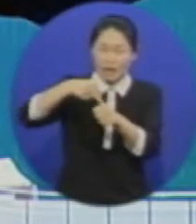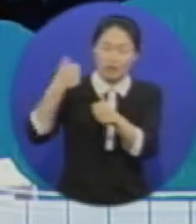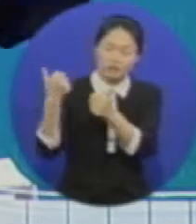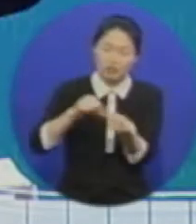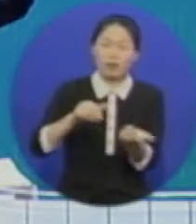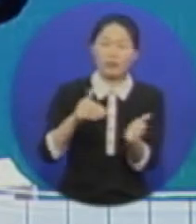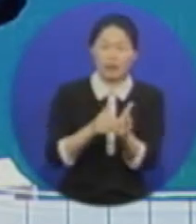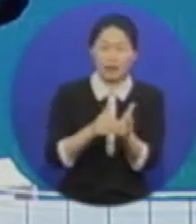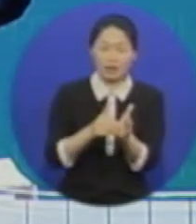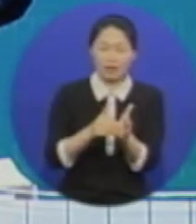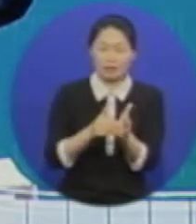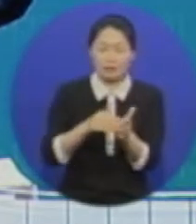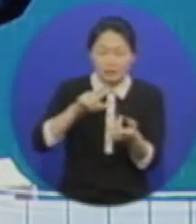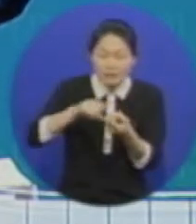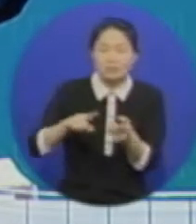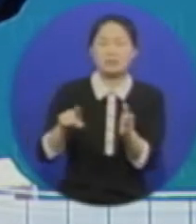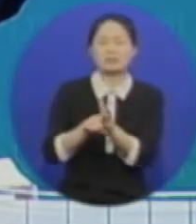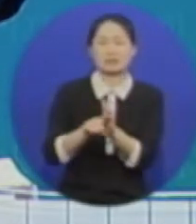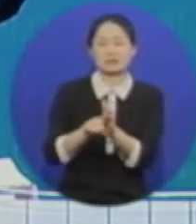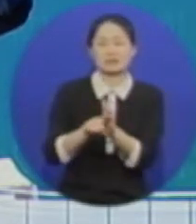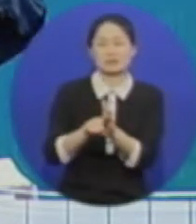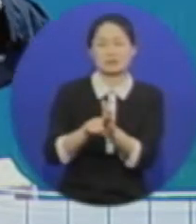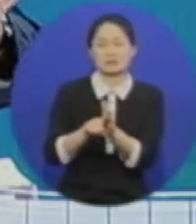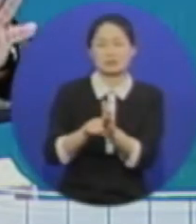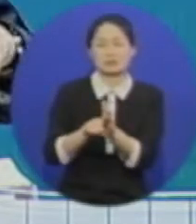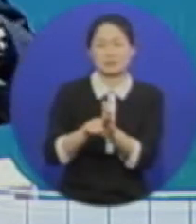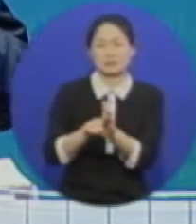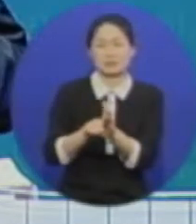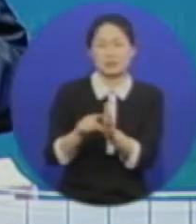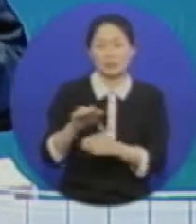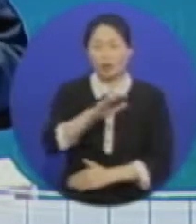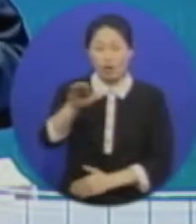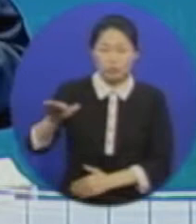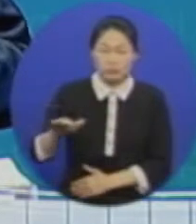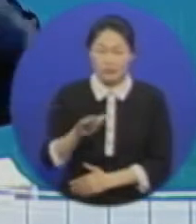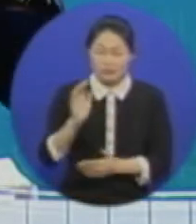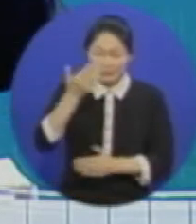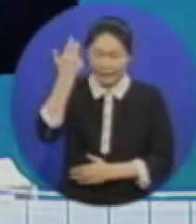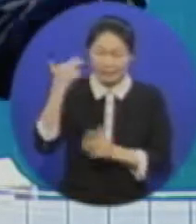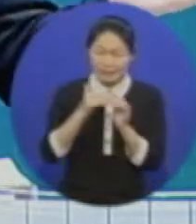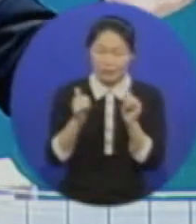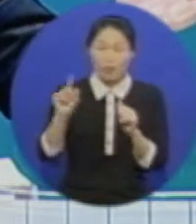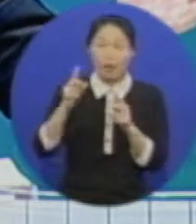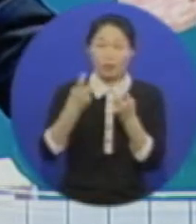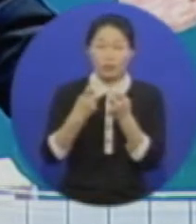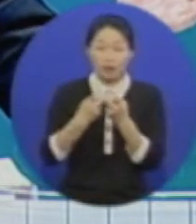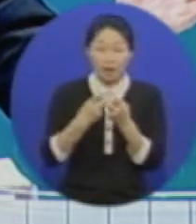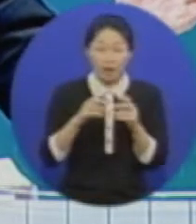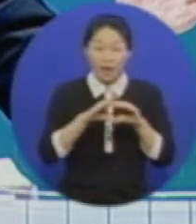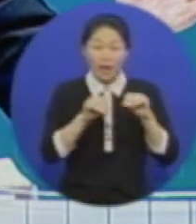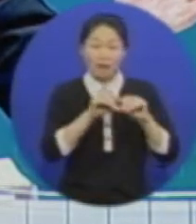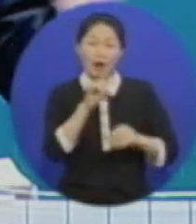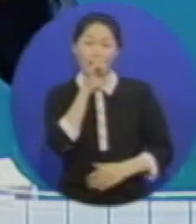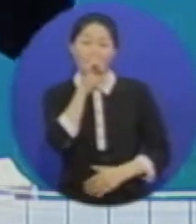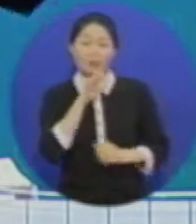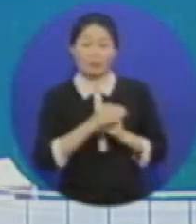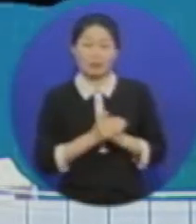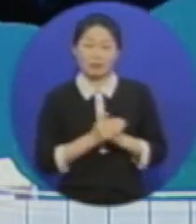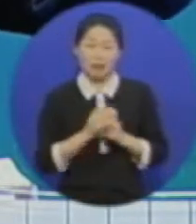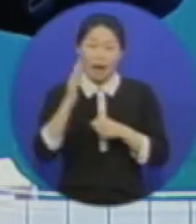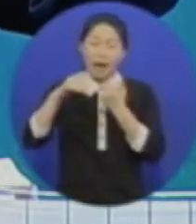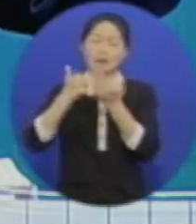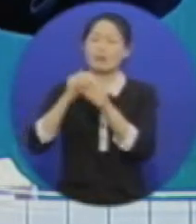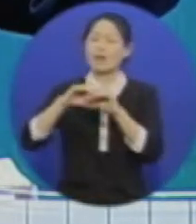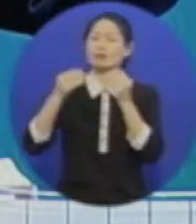사실을 믿는 거예요 여러분이 옛사람을 어떻게 해결할 수가 없어요 하나님이